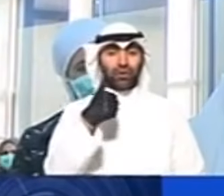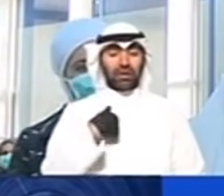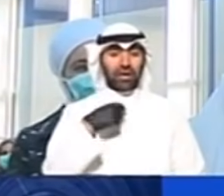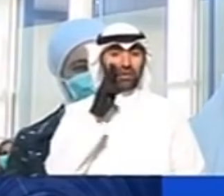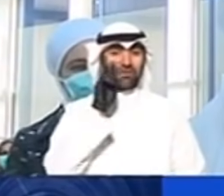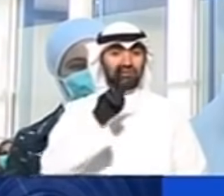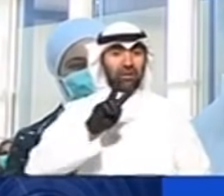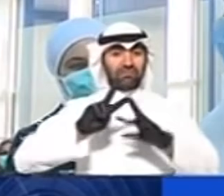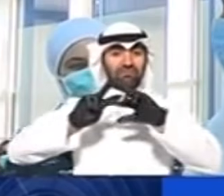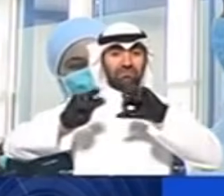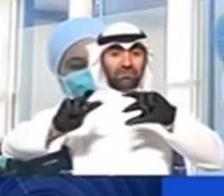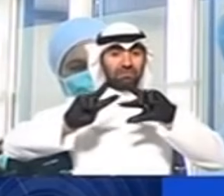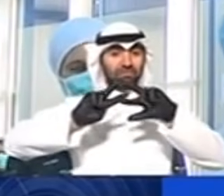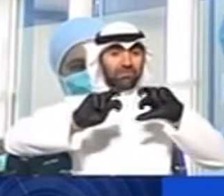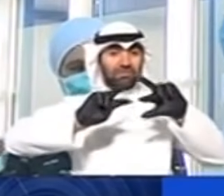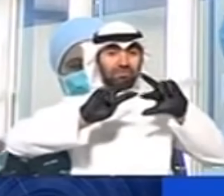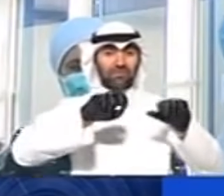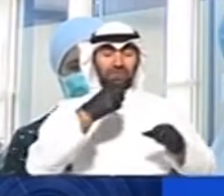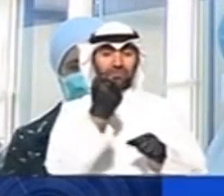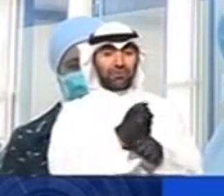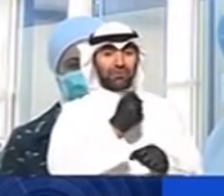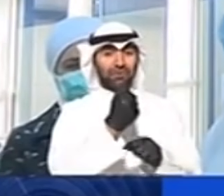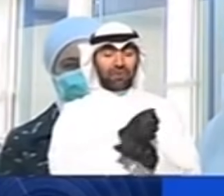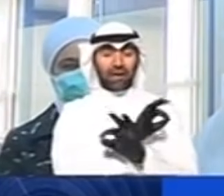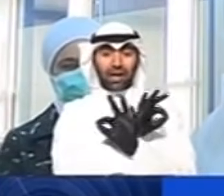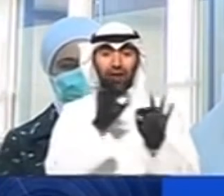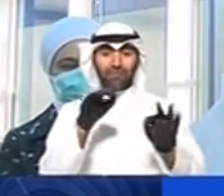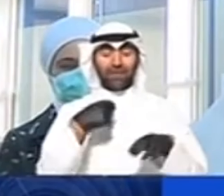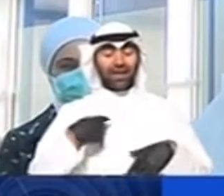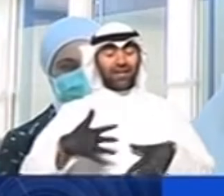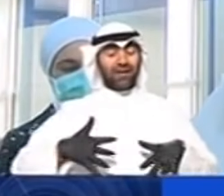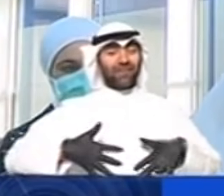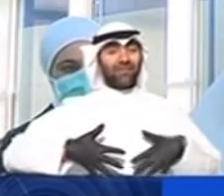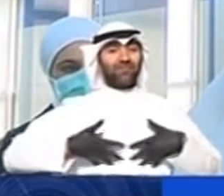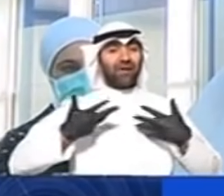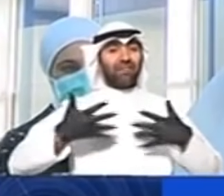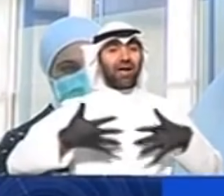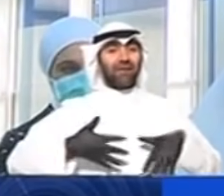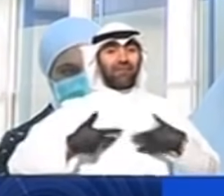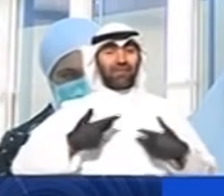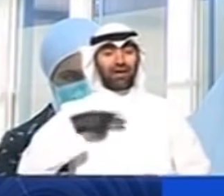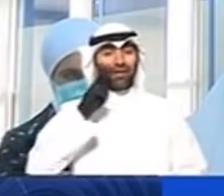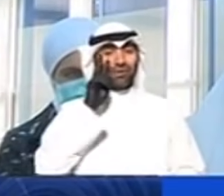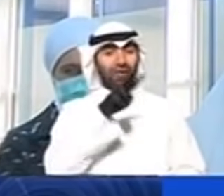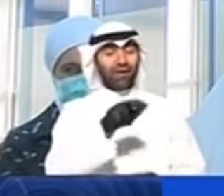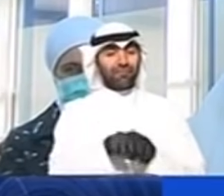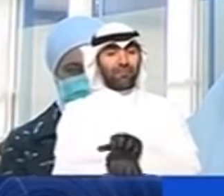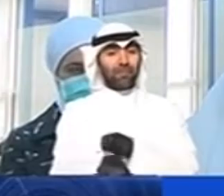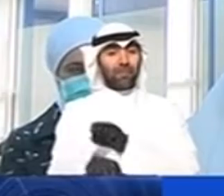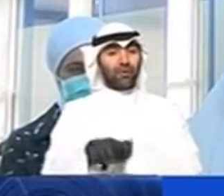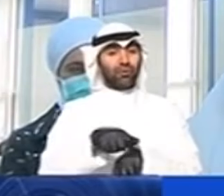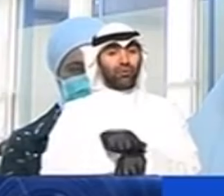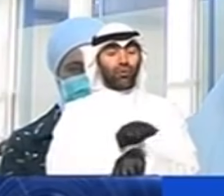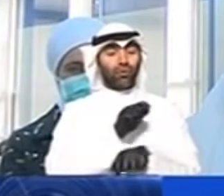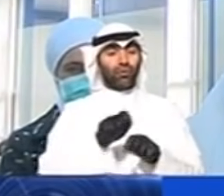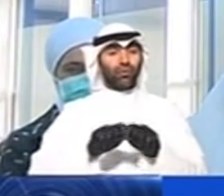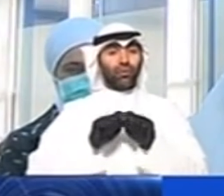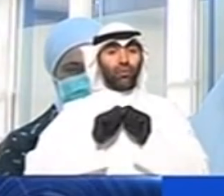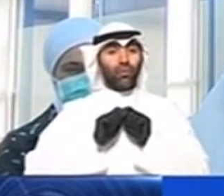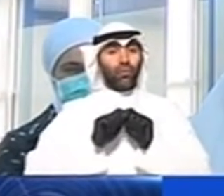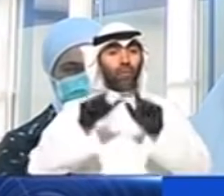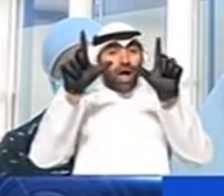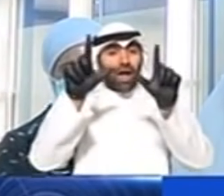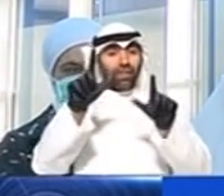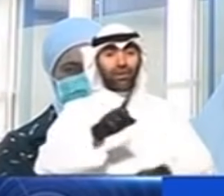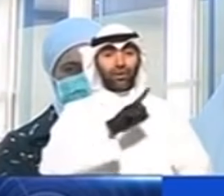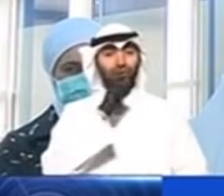وسعيد بأن أرى على أرض الواقع هذا الجهد الكبير اللي يعني بذل